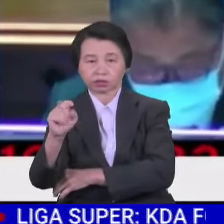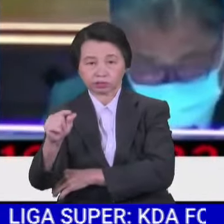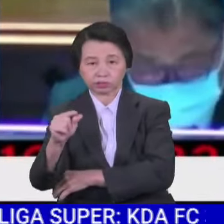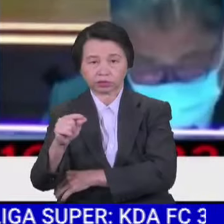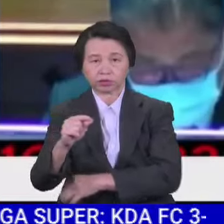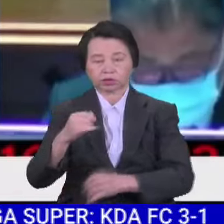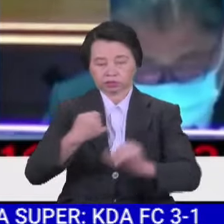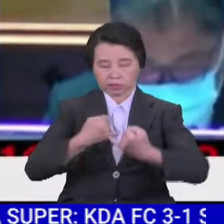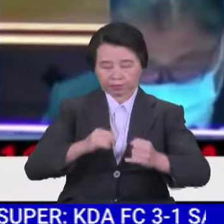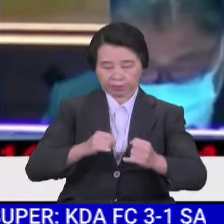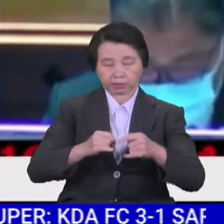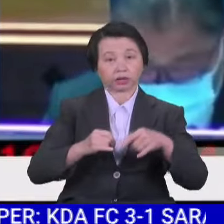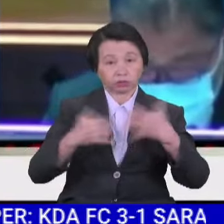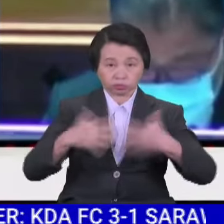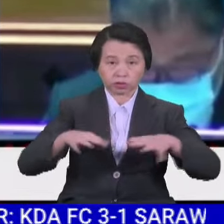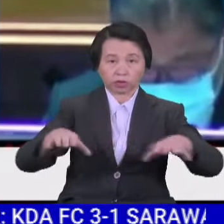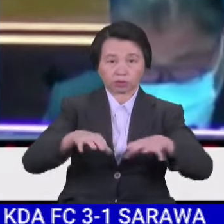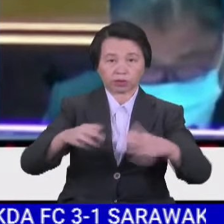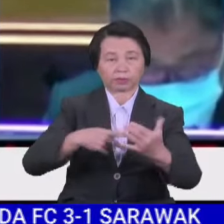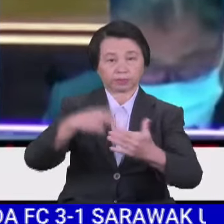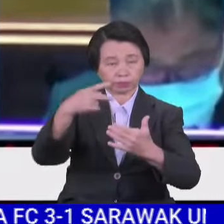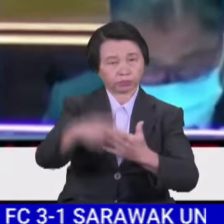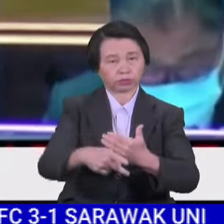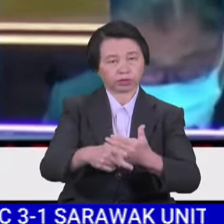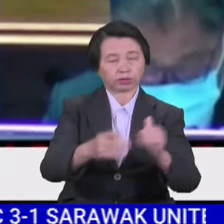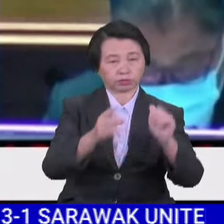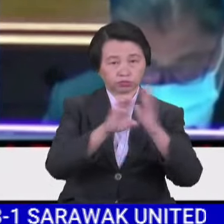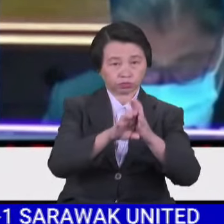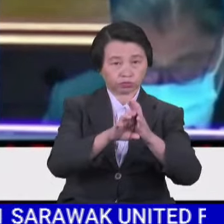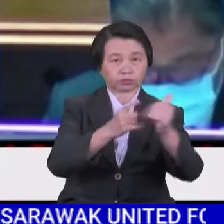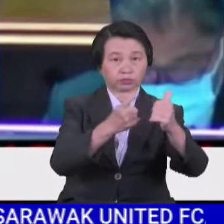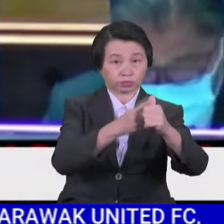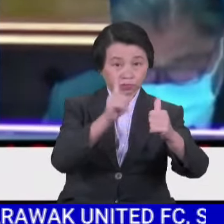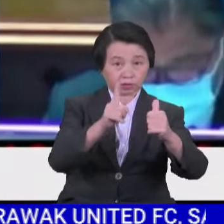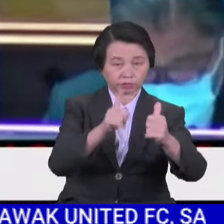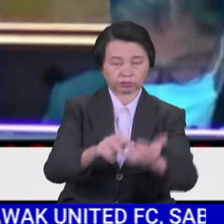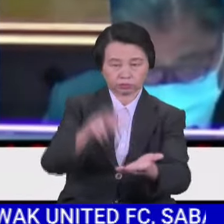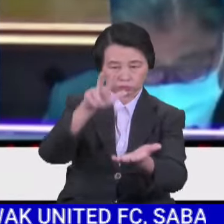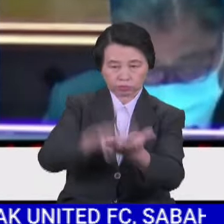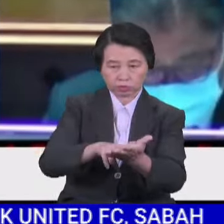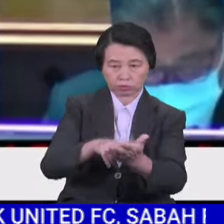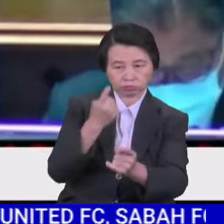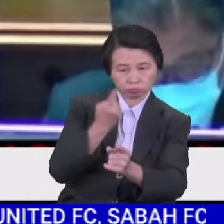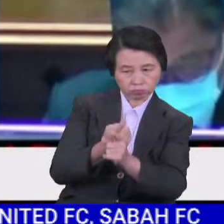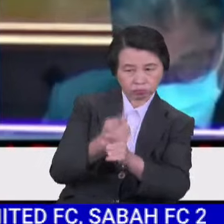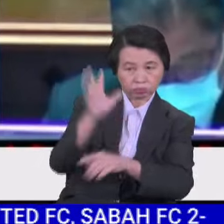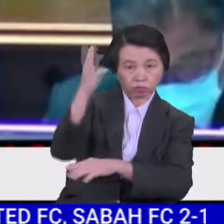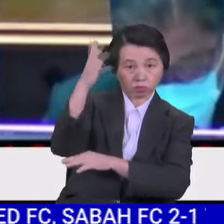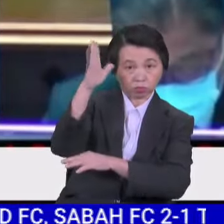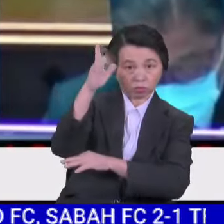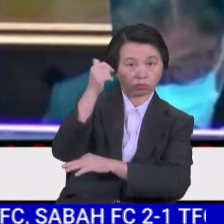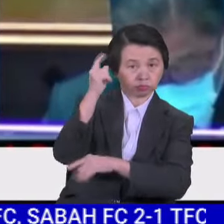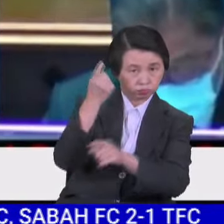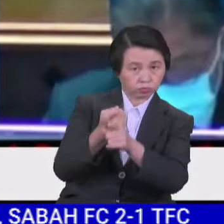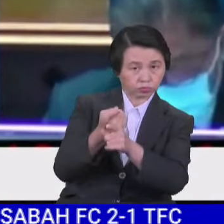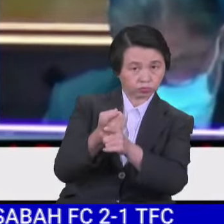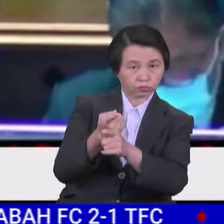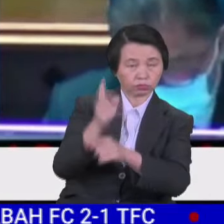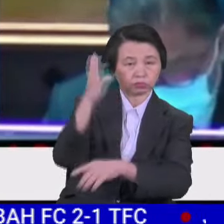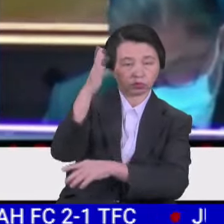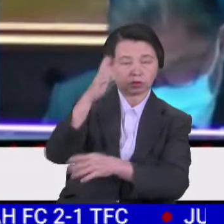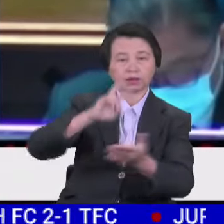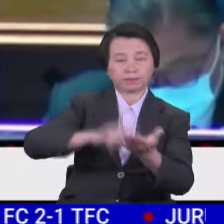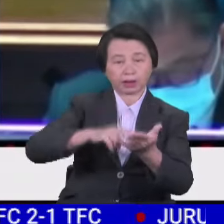program yaitu pertama Hai pengesahan kepentingan pokok induk hal